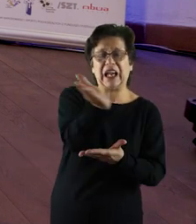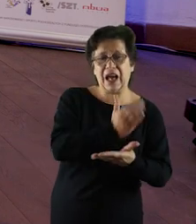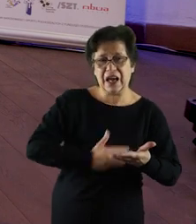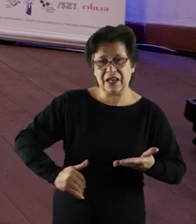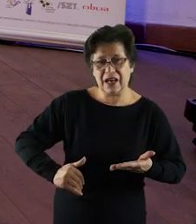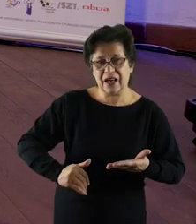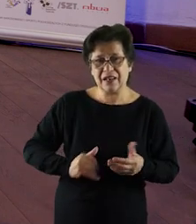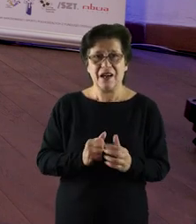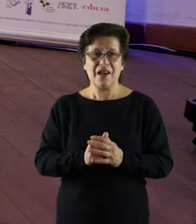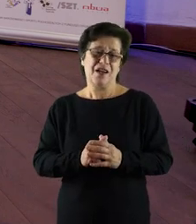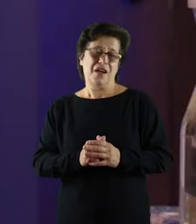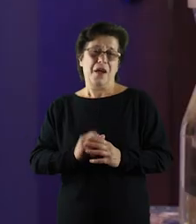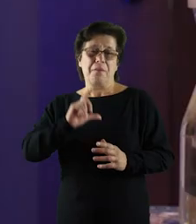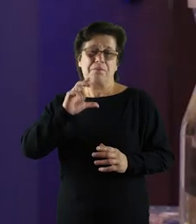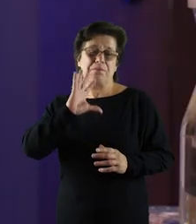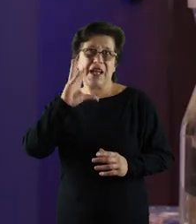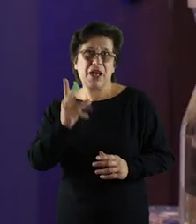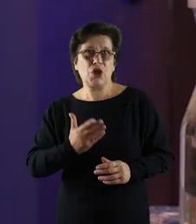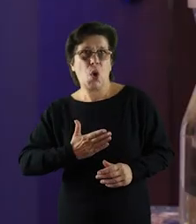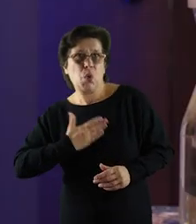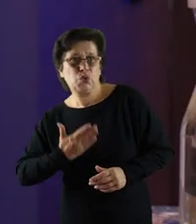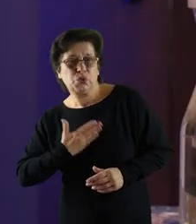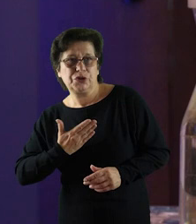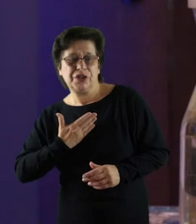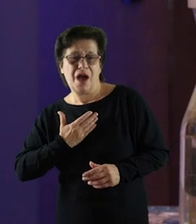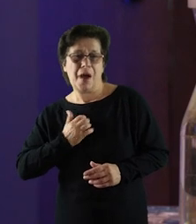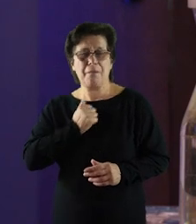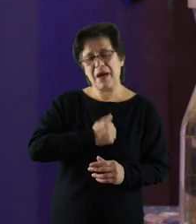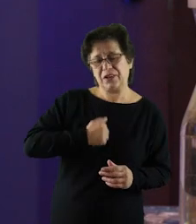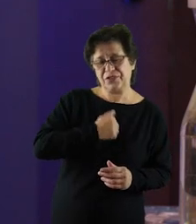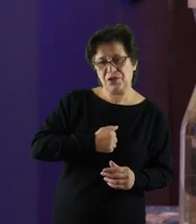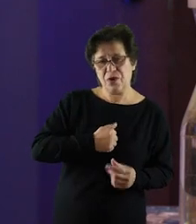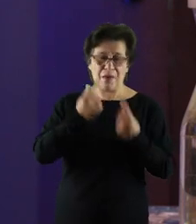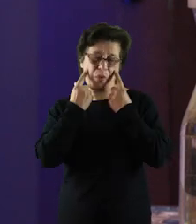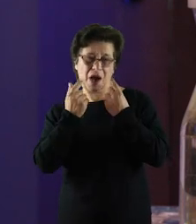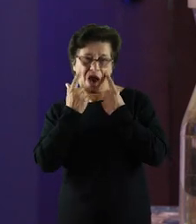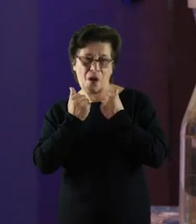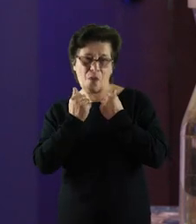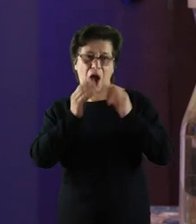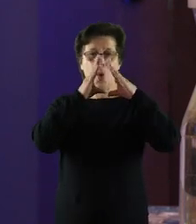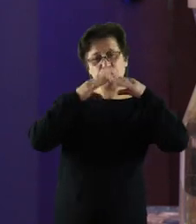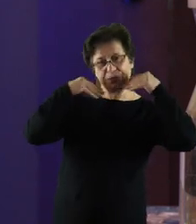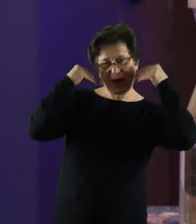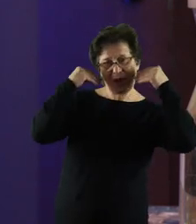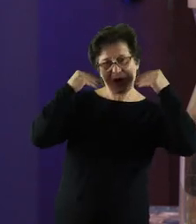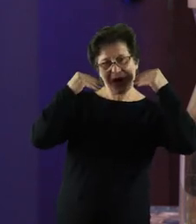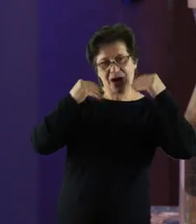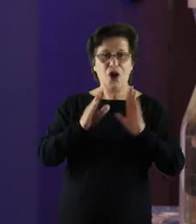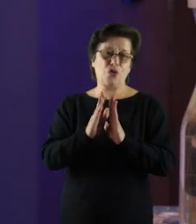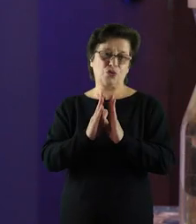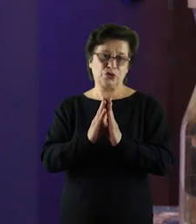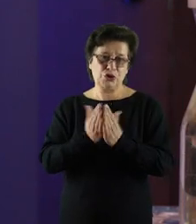w ludzkich pięknych uczuciach, martwiła się z kimś, ale z kimś innym także się śmiała.